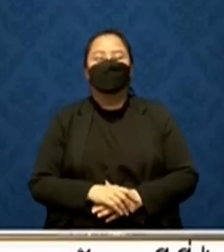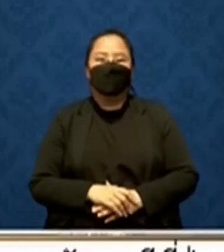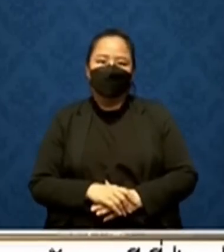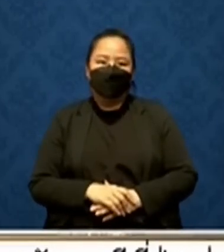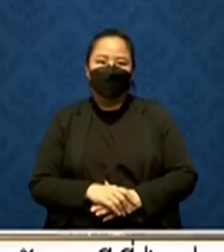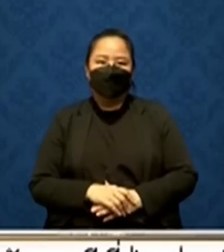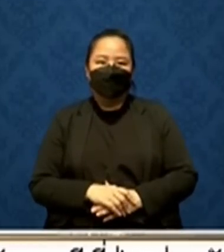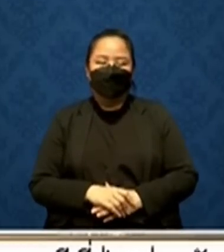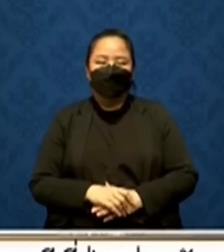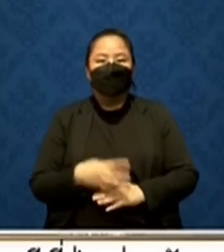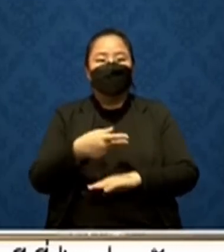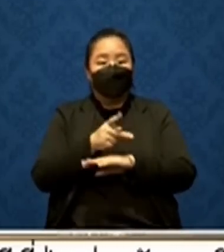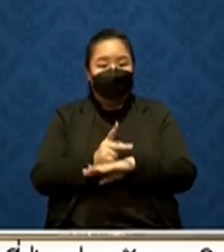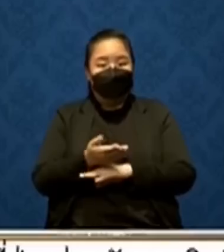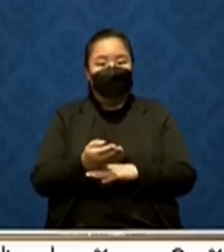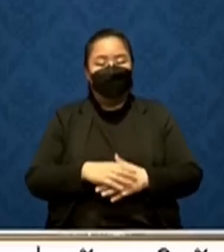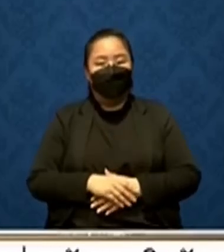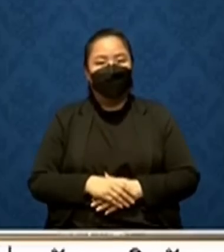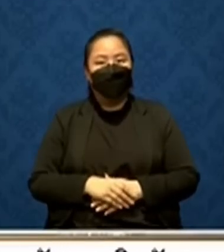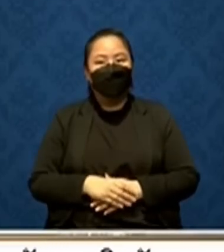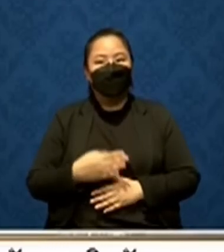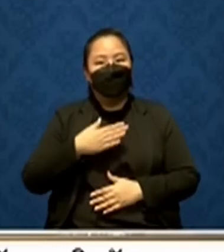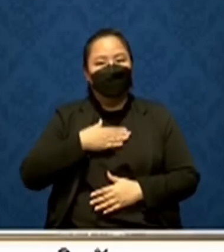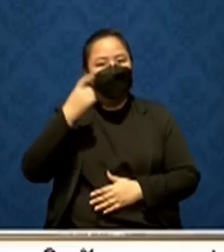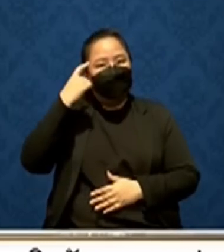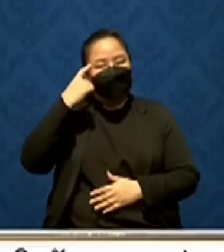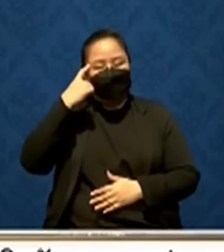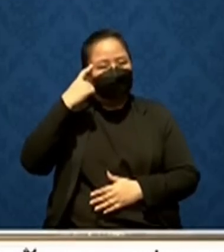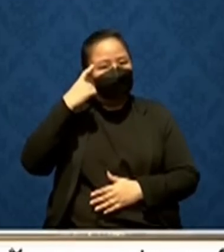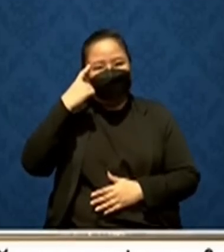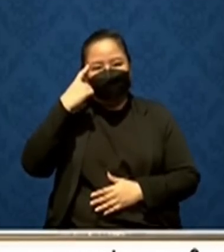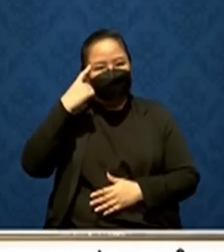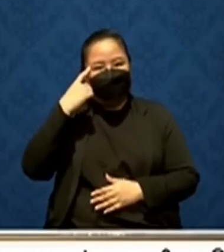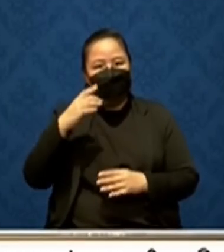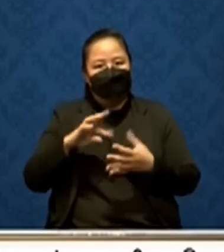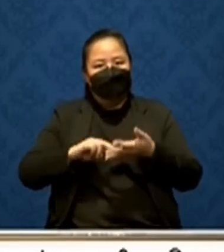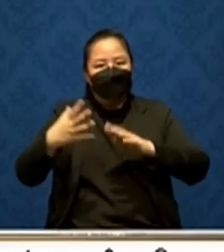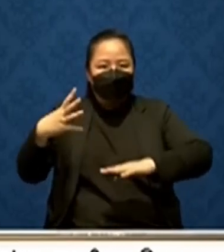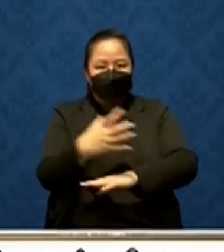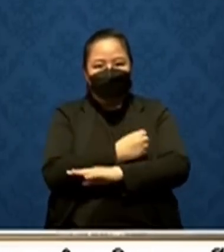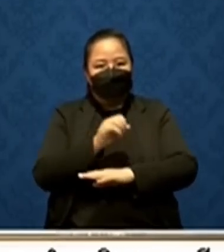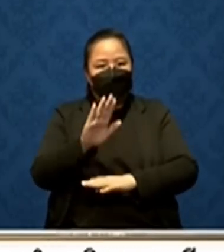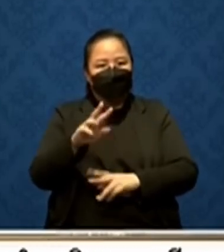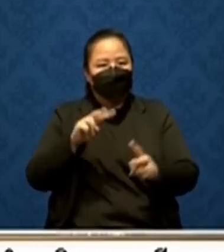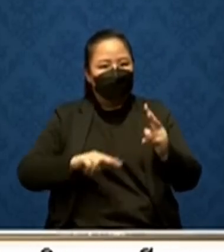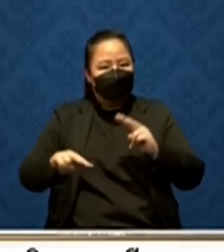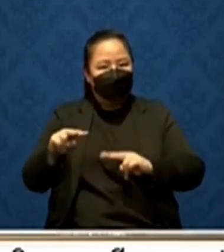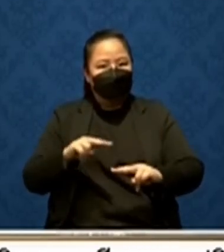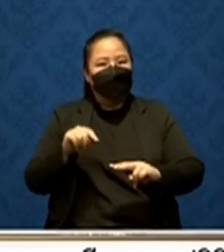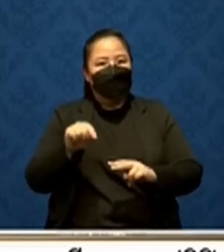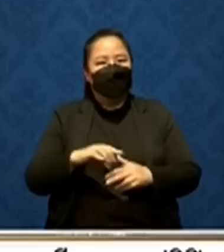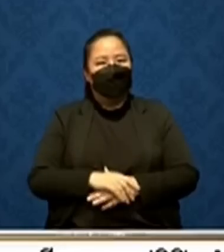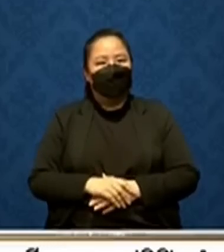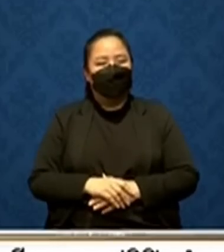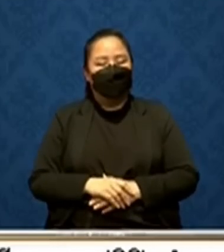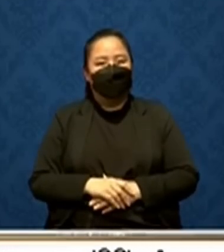พ่อทำไมรันกลับนี่คือความไร้ความชอบธรรมในการที่จะใช้อำนาจในการบริหารอำนาจทำ